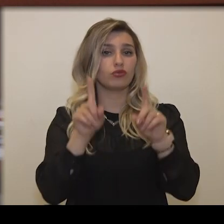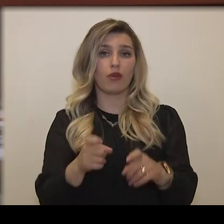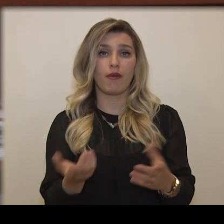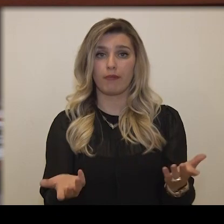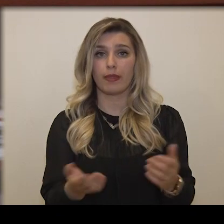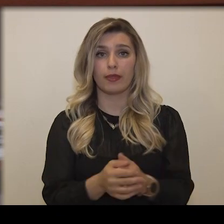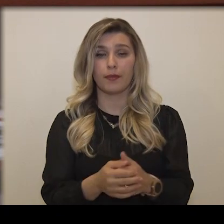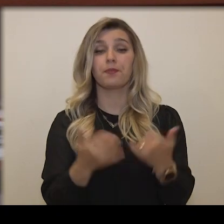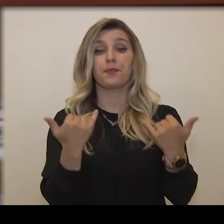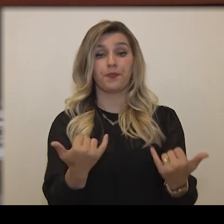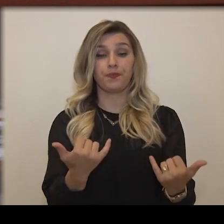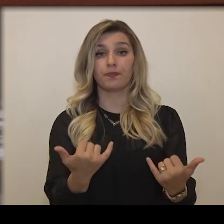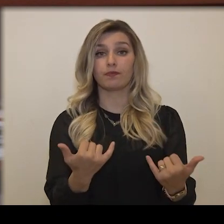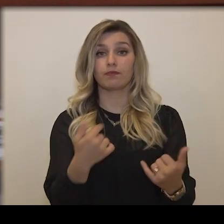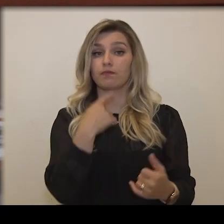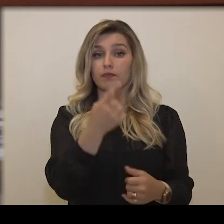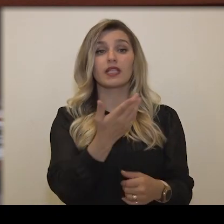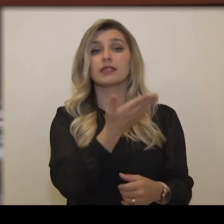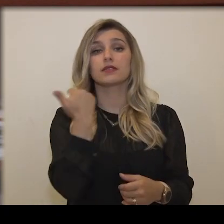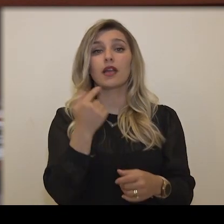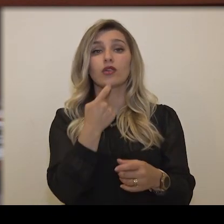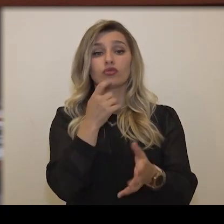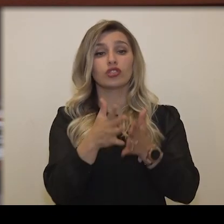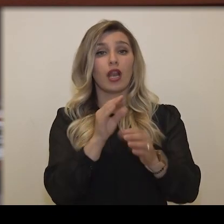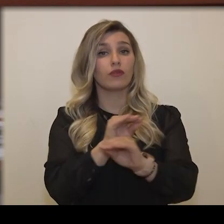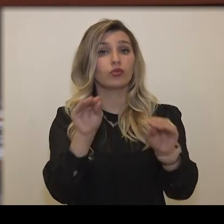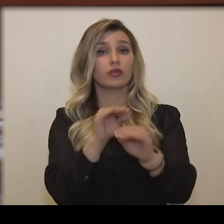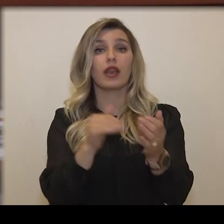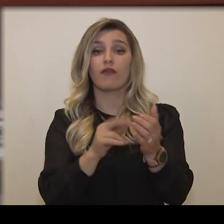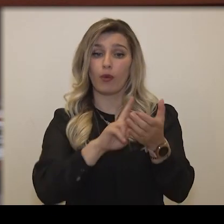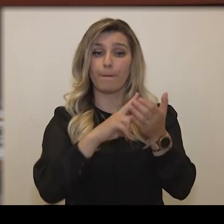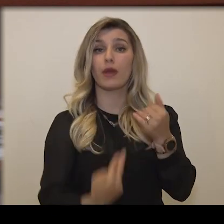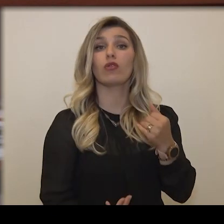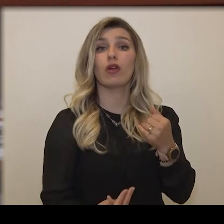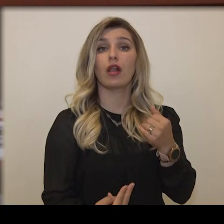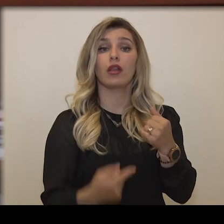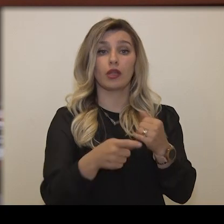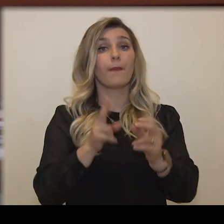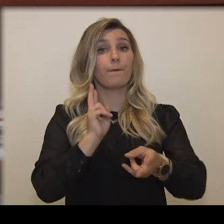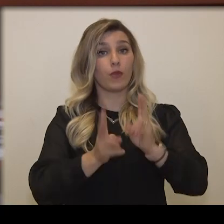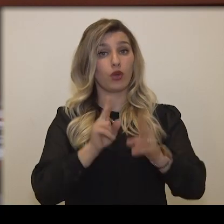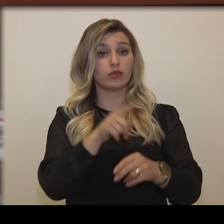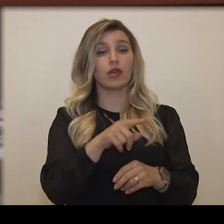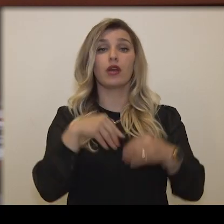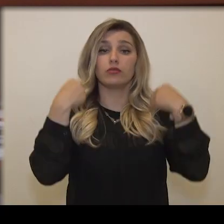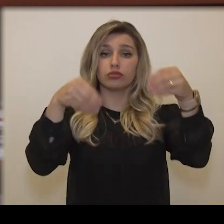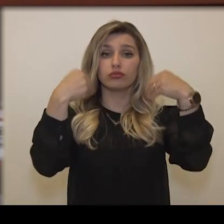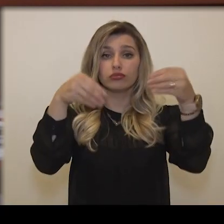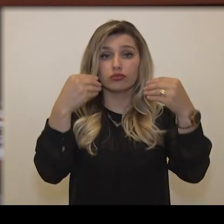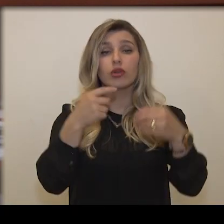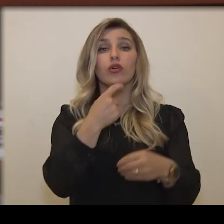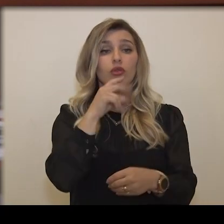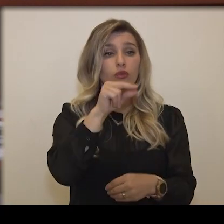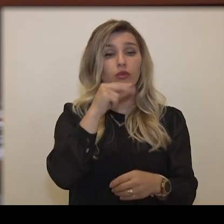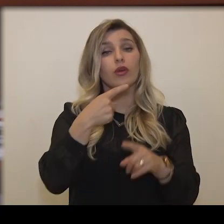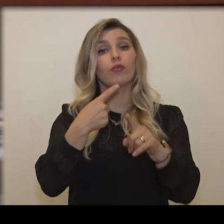dëshirueshëm, përderisa nuk ofrohet një mësimdhënëse e cila është dygjësore. Pra, ku mësimdhënësi shpjegon, punon me nxënës në të dy